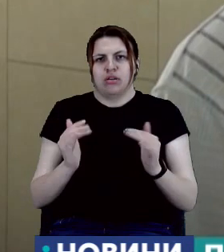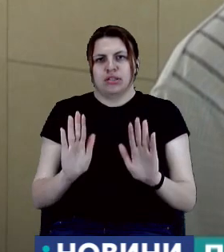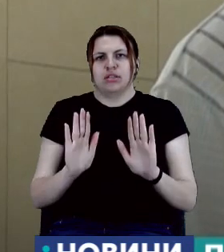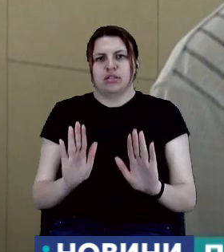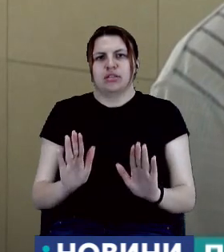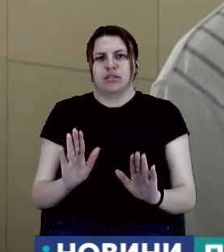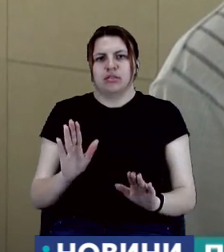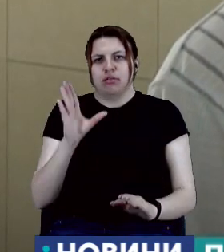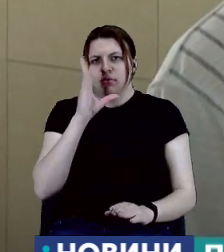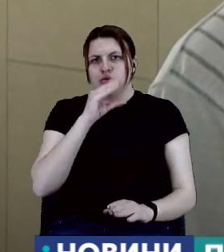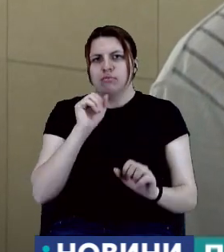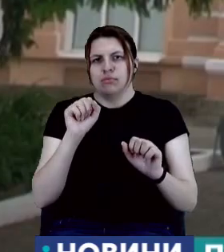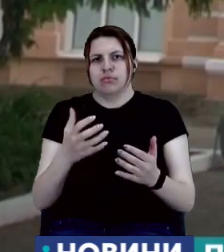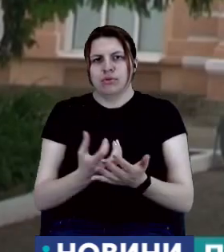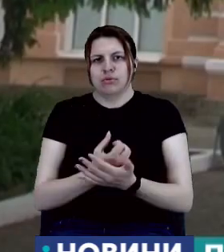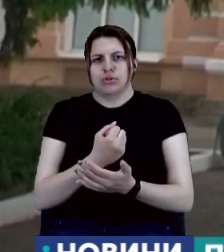тільки-тільки вийшло.